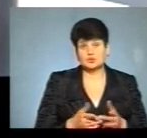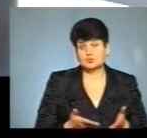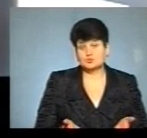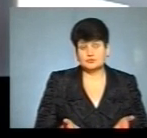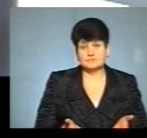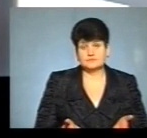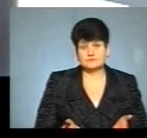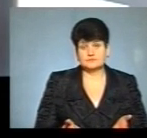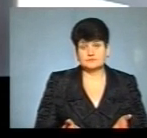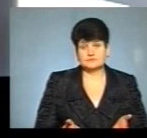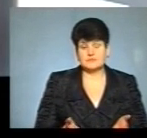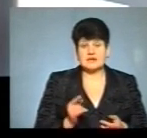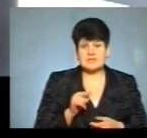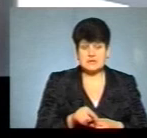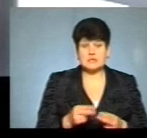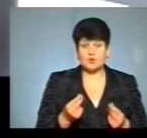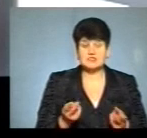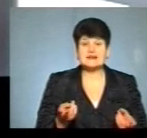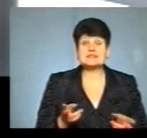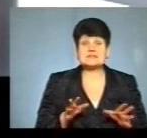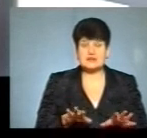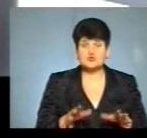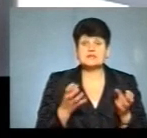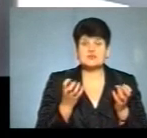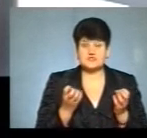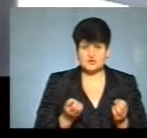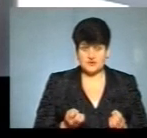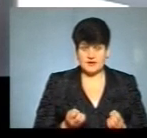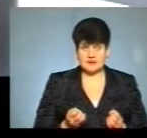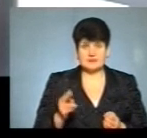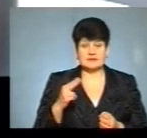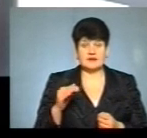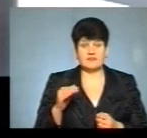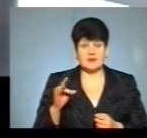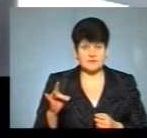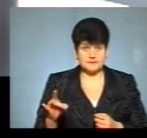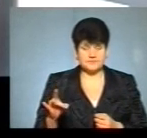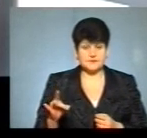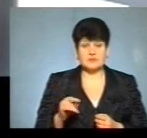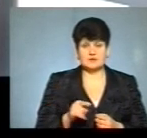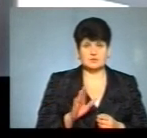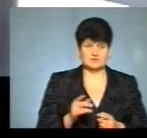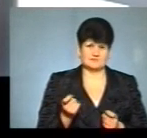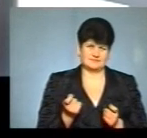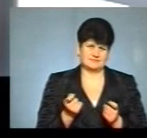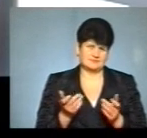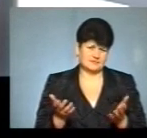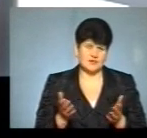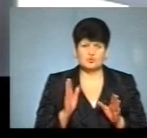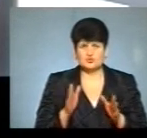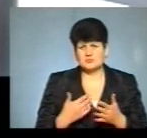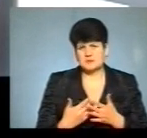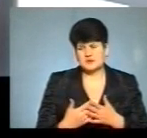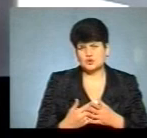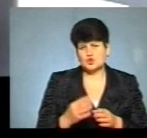сьогодні, і ті кошти, які залишаться ще з ДФРРу, вони будуть незначні. Вони приблизно будуть десь